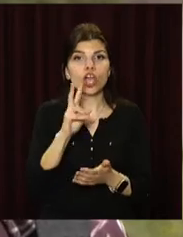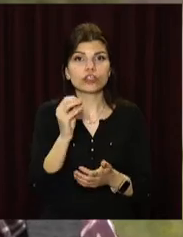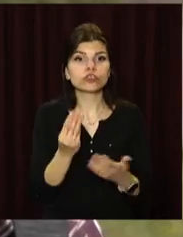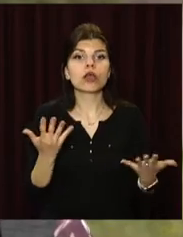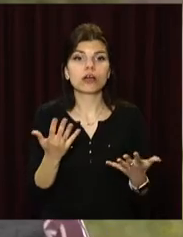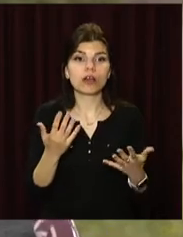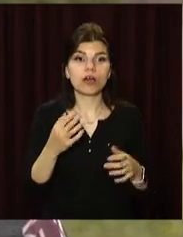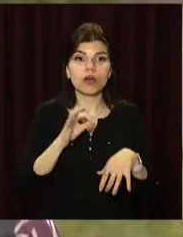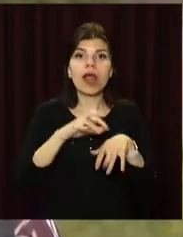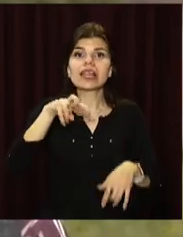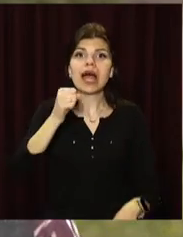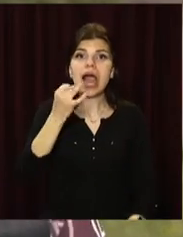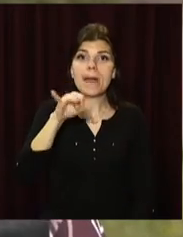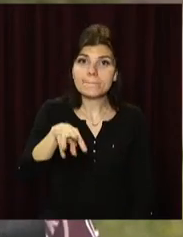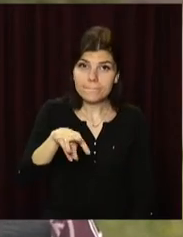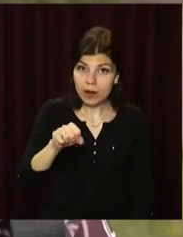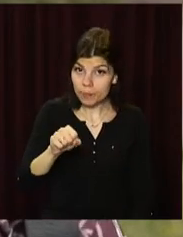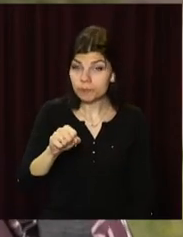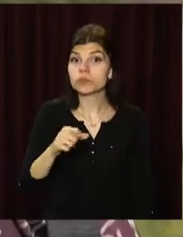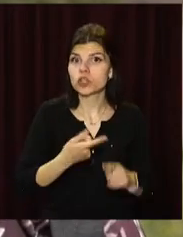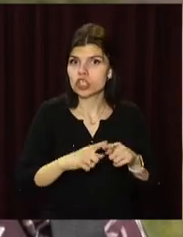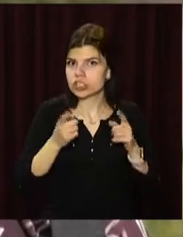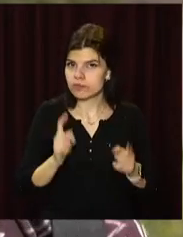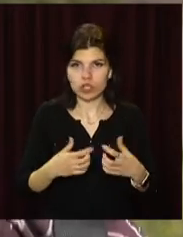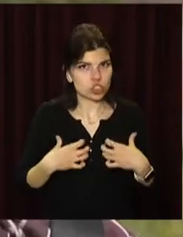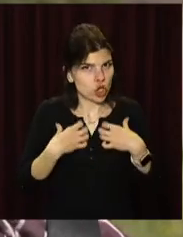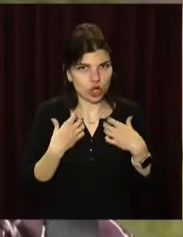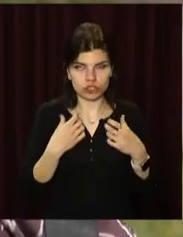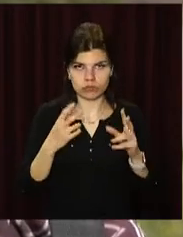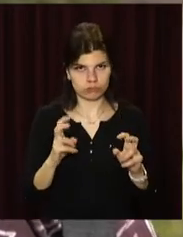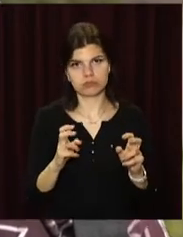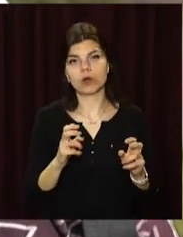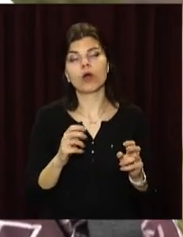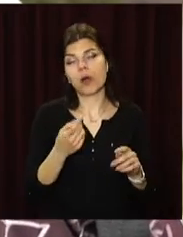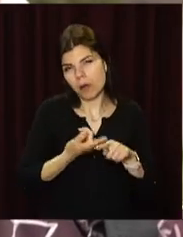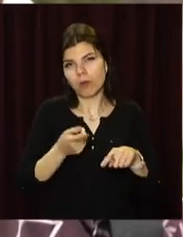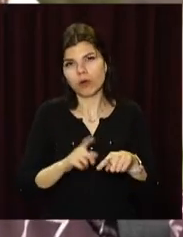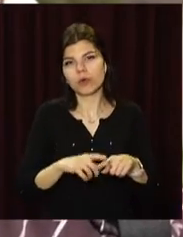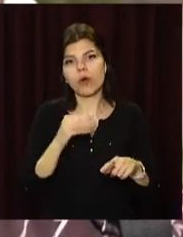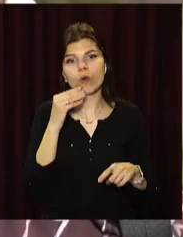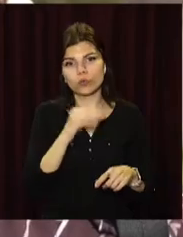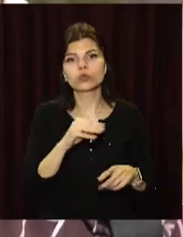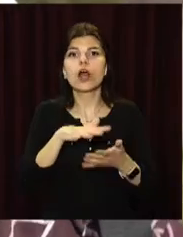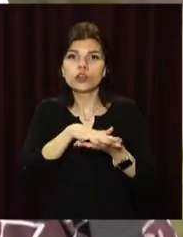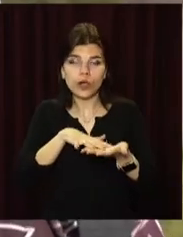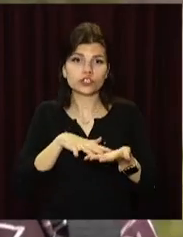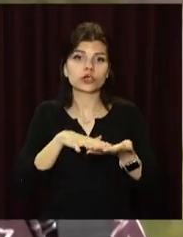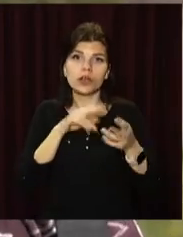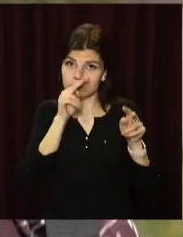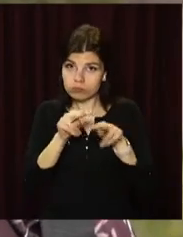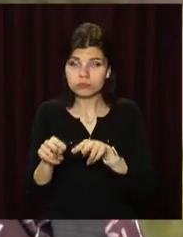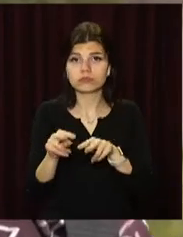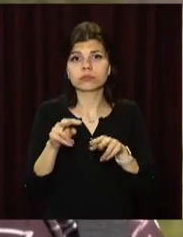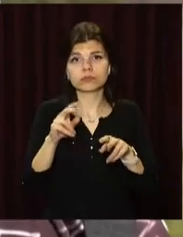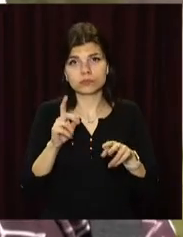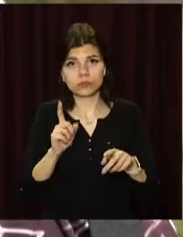які переносять болезнь Лайма, і та дійсно дуже така страшна штука, тому далі будемо слідіть,